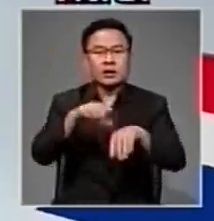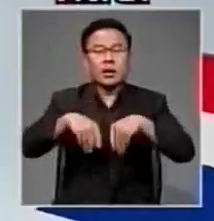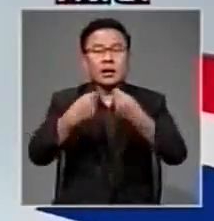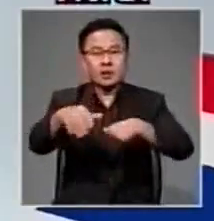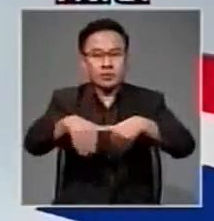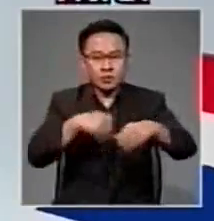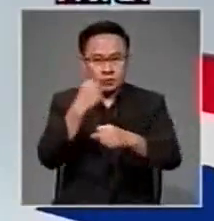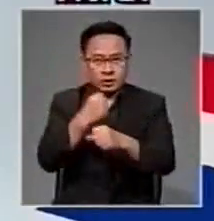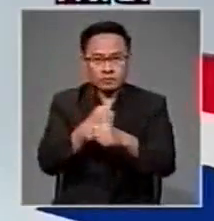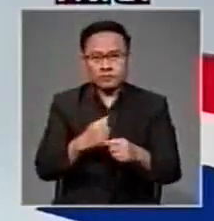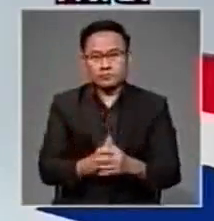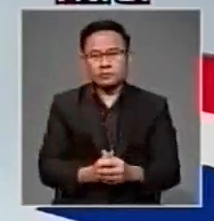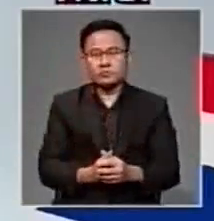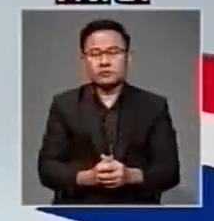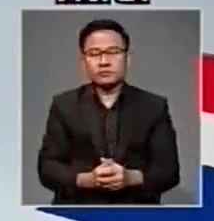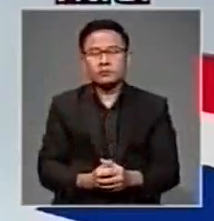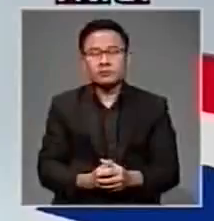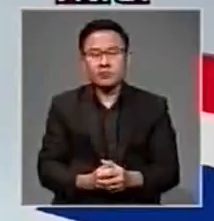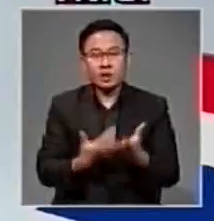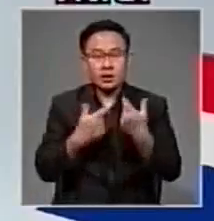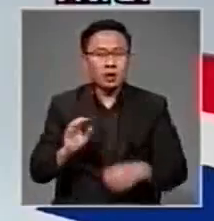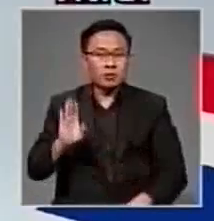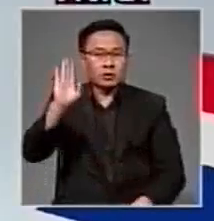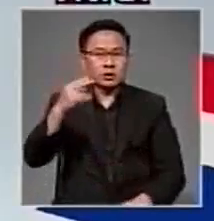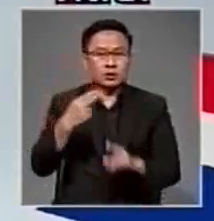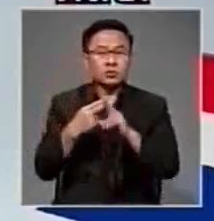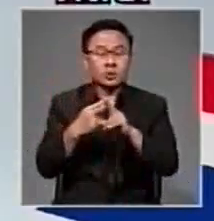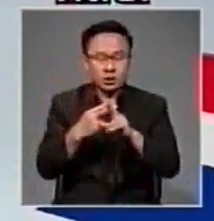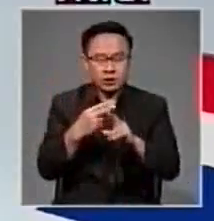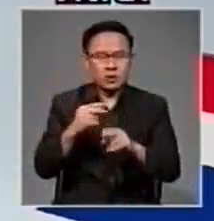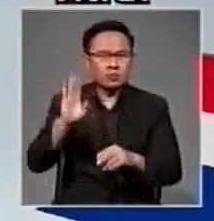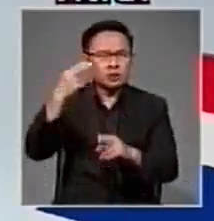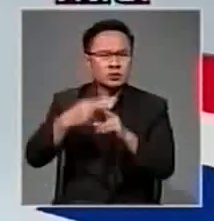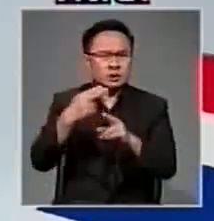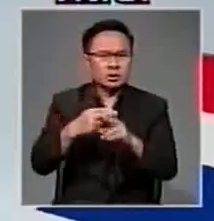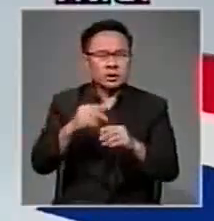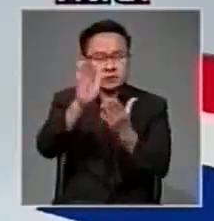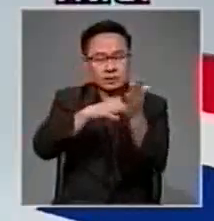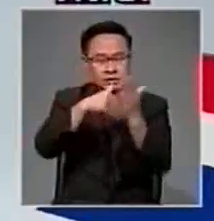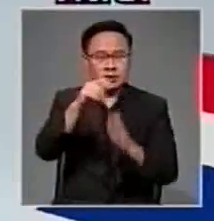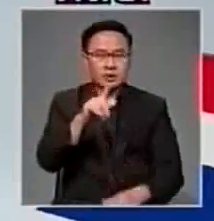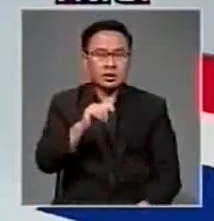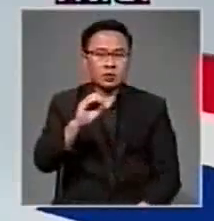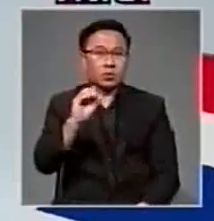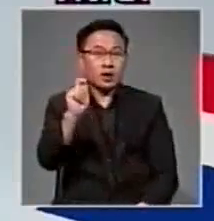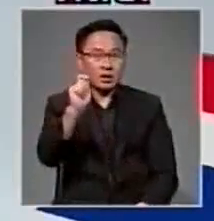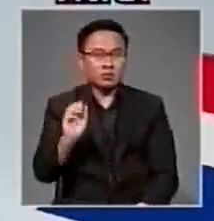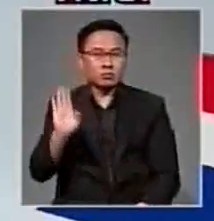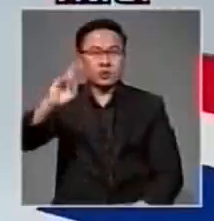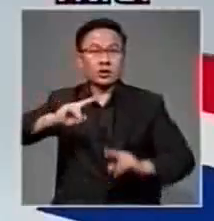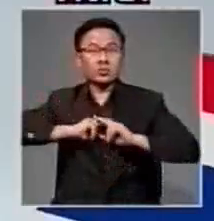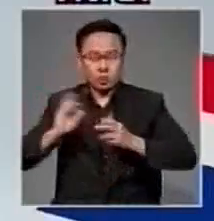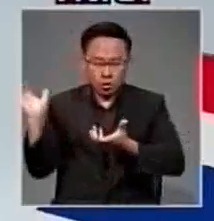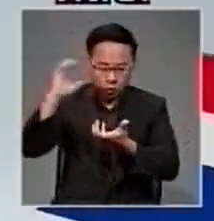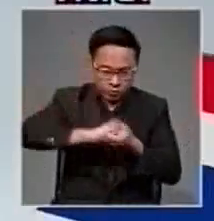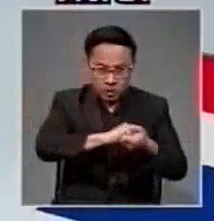ที่ดินแบบนี้นะครับอันนี้เป็นกระบวนการที่ประชารัฐและยังมีบริษัทที่สีทีโอเอเขาก็มาเข้าวง